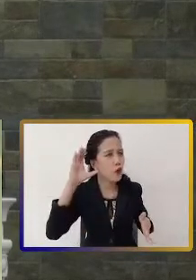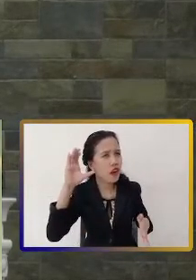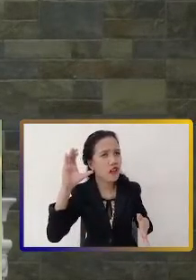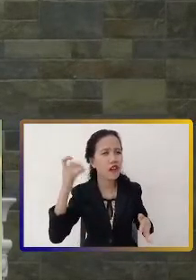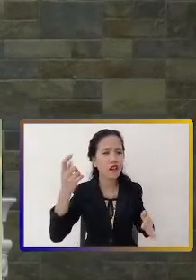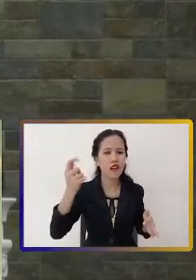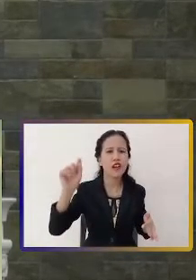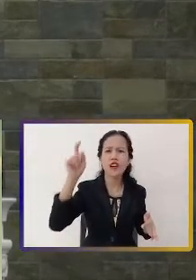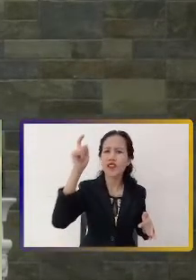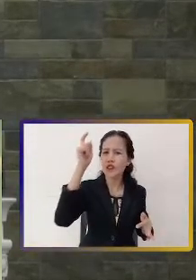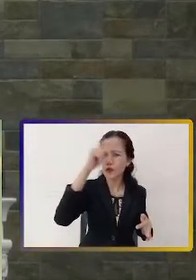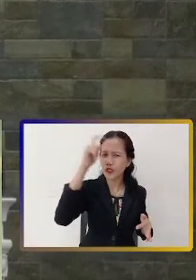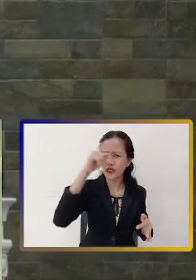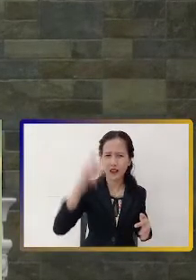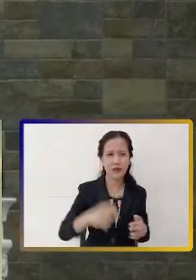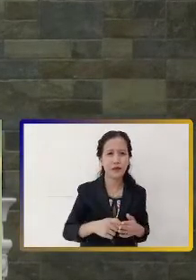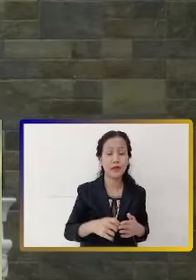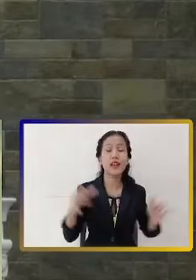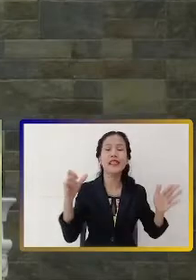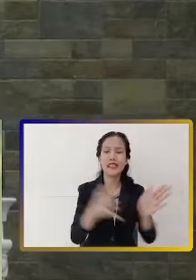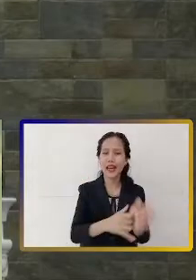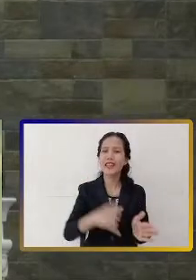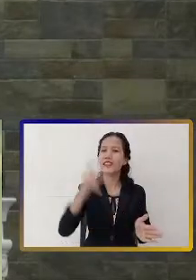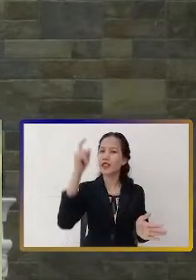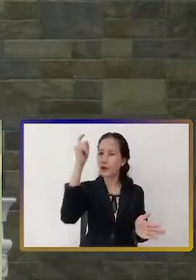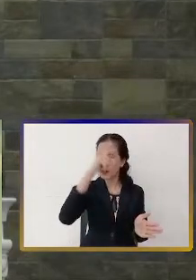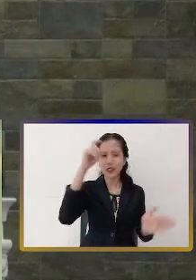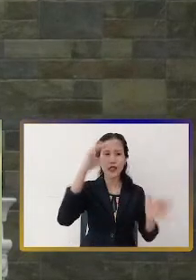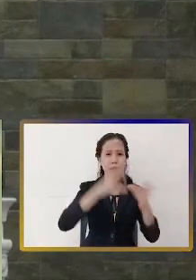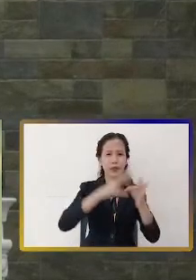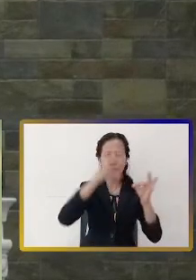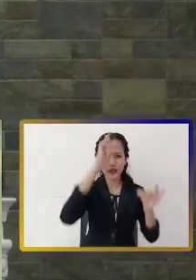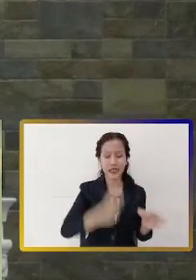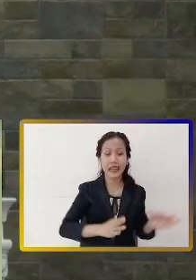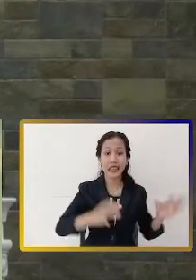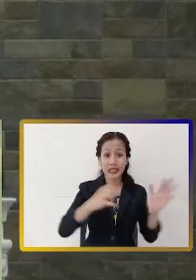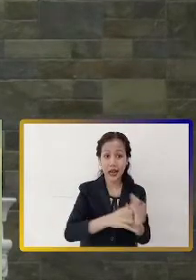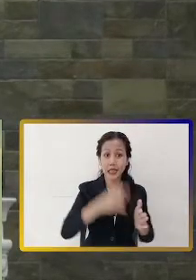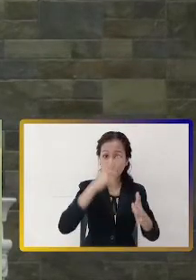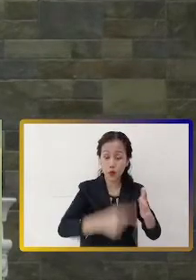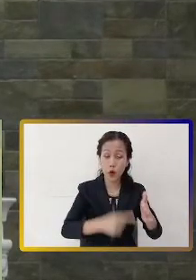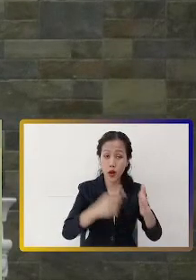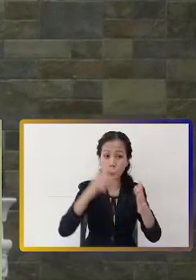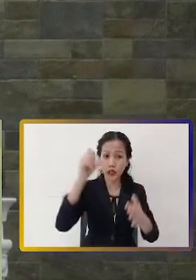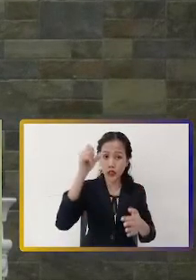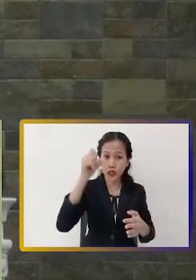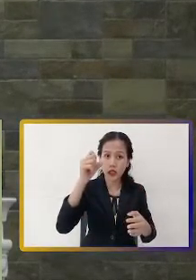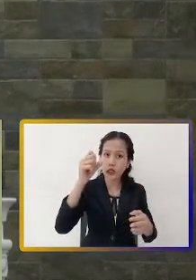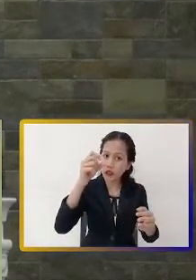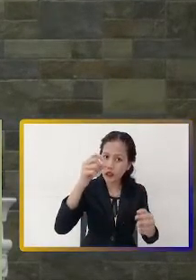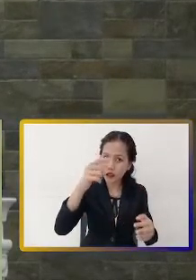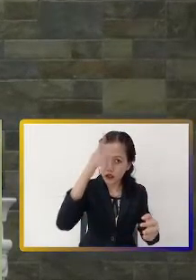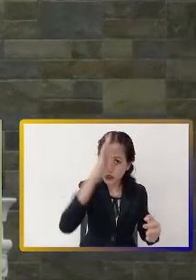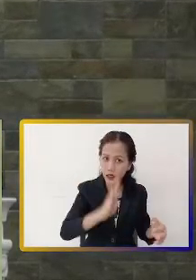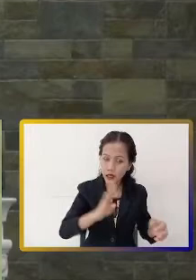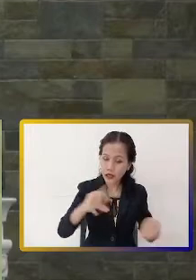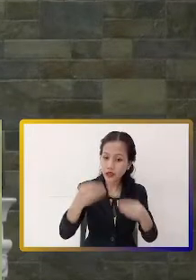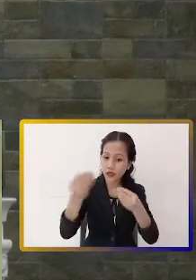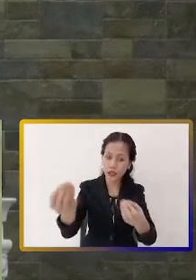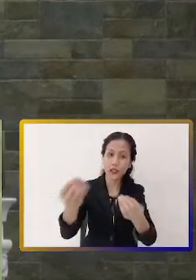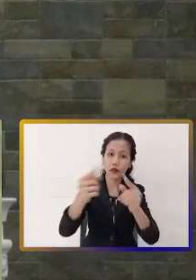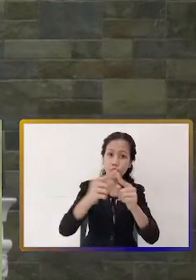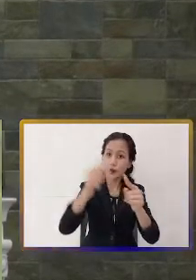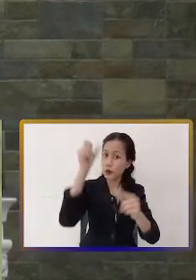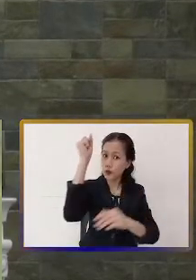That's the wisdom of God, mga kapatid. That is what Solomon, what God granted to Solomon. You